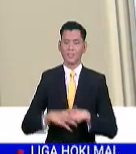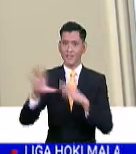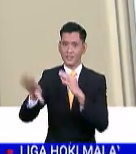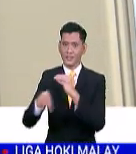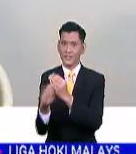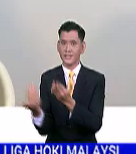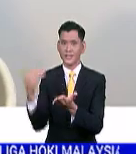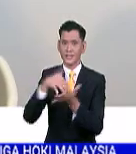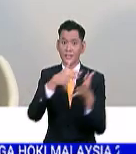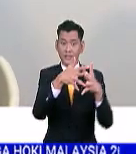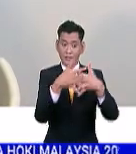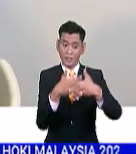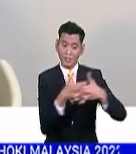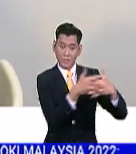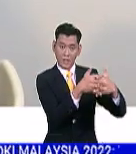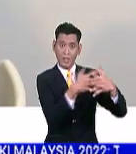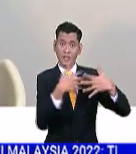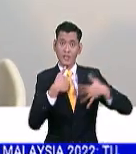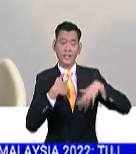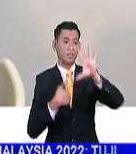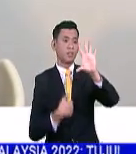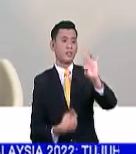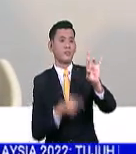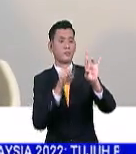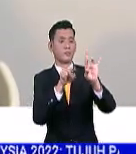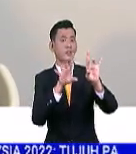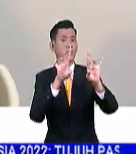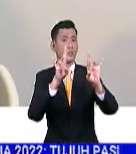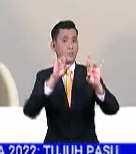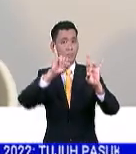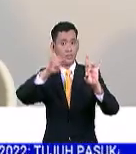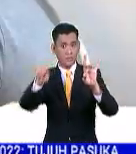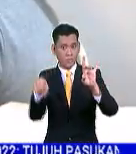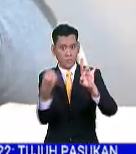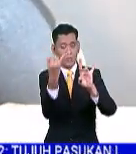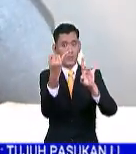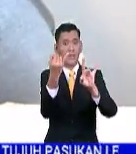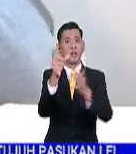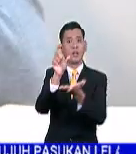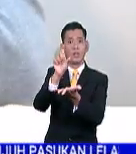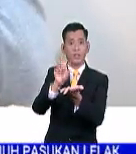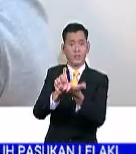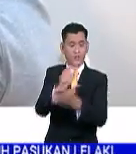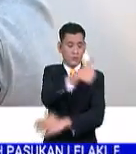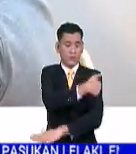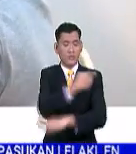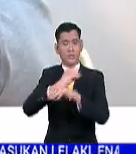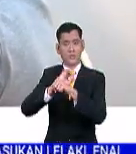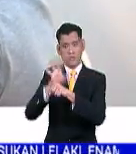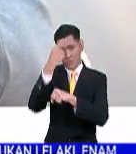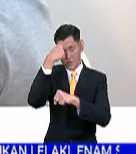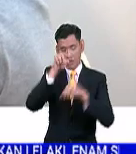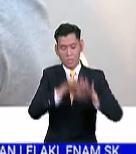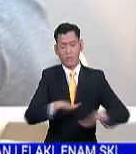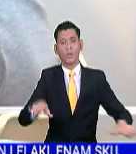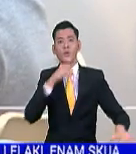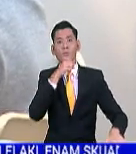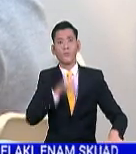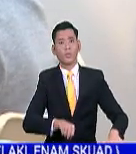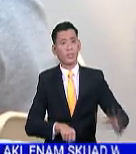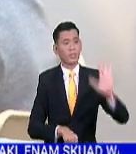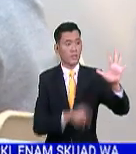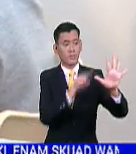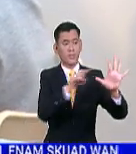Tambahnya, di Amerika Syarikat sebanyak 8.7 juta dos telah diberikan kepada kanak-kanak berusia 5 hingga 11